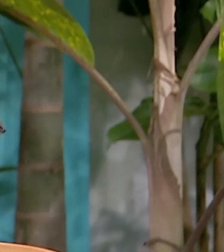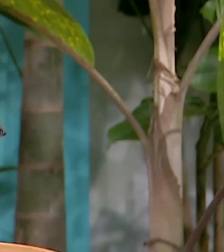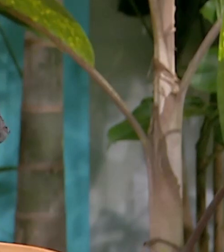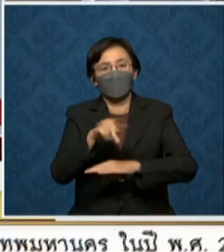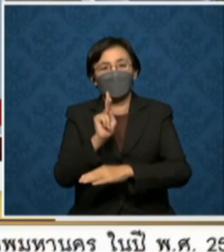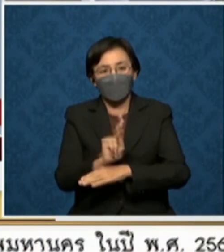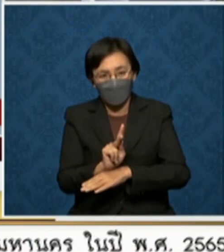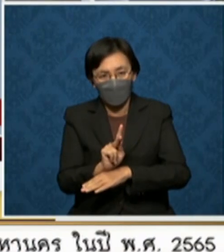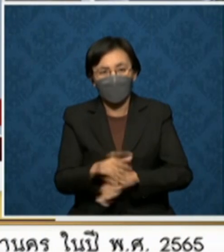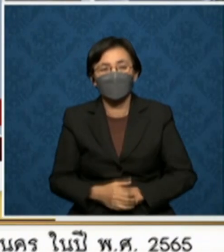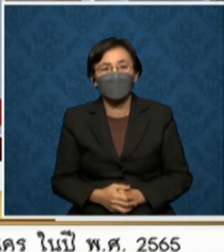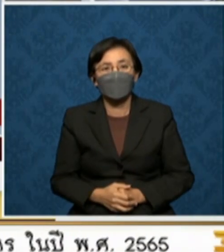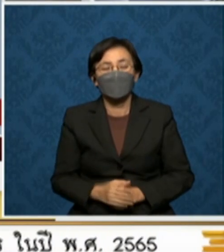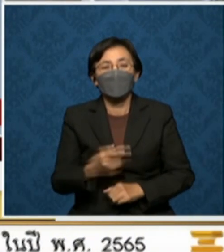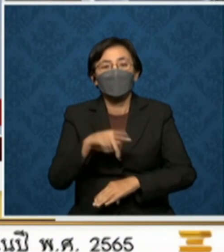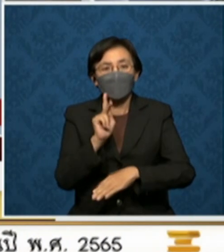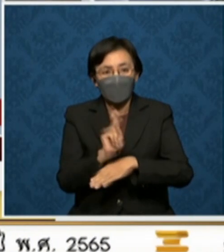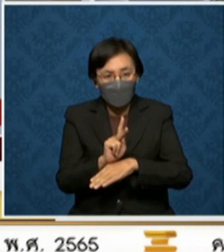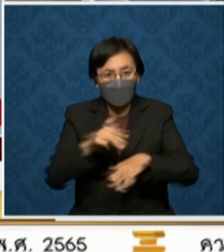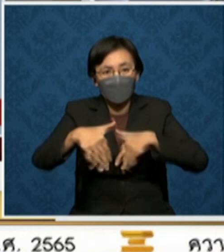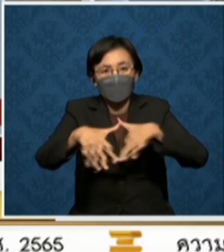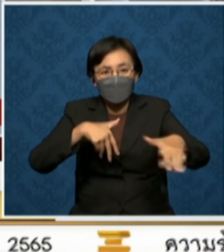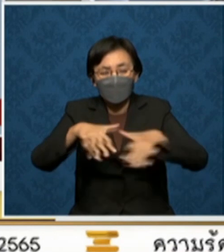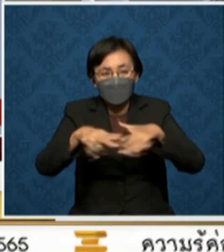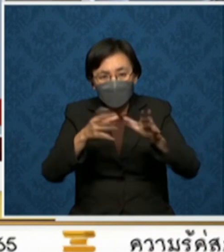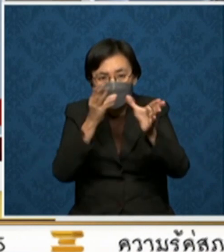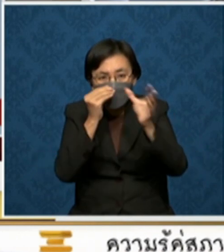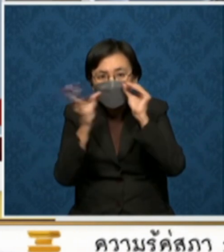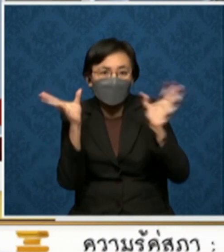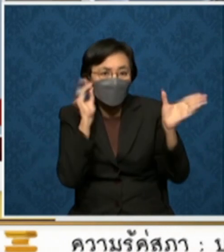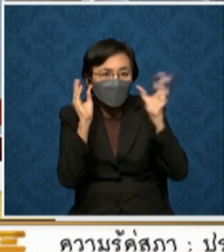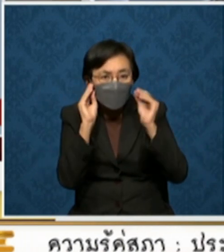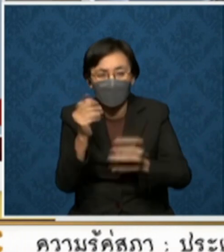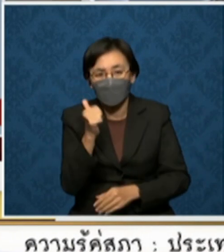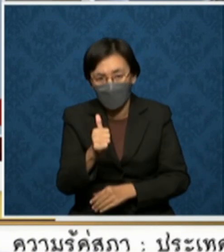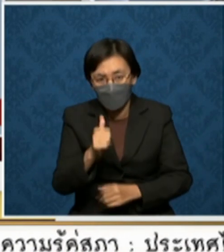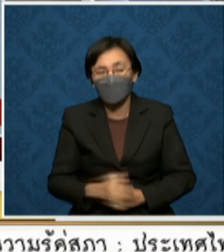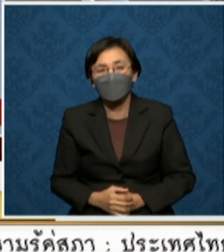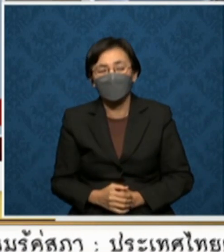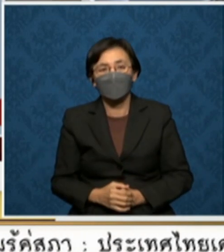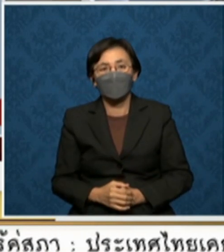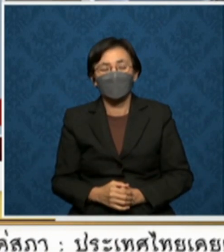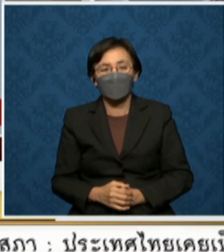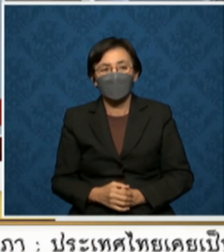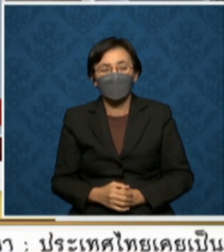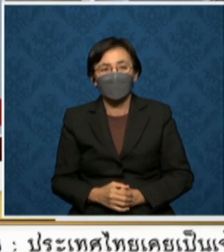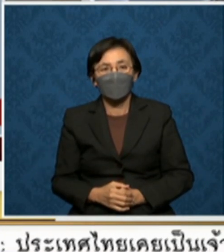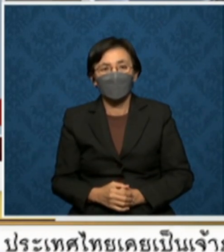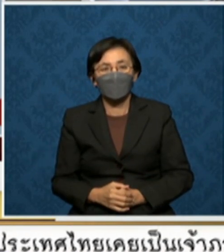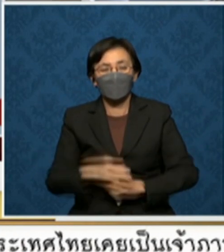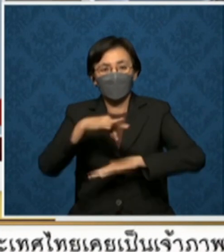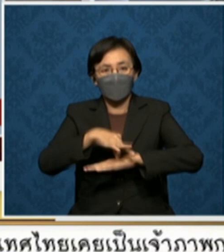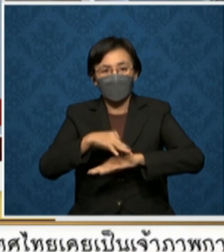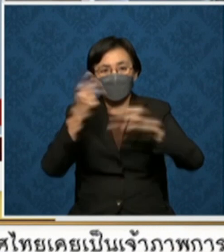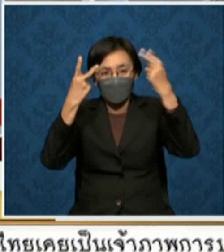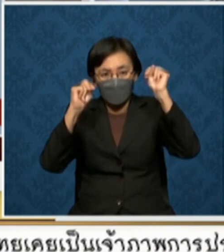ฐานมาจากไหนไม่รู้แต่ระบุเป็นมั่นเป็นเหมาะเลยว่าที่ห้องประชุมสภาชั้น3ของรัฐสภามีการแจกเงินการไปฟ้องท่